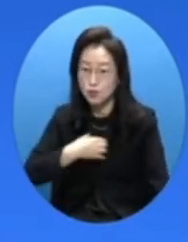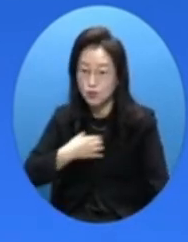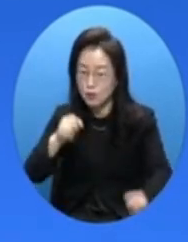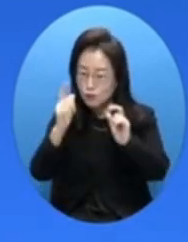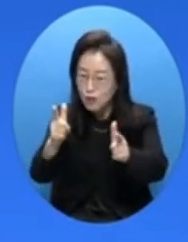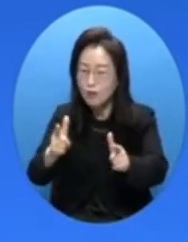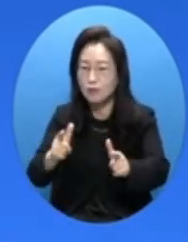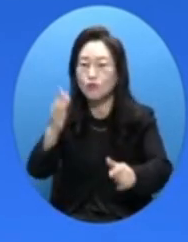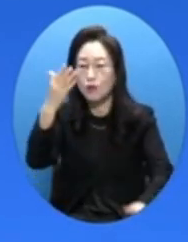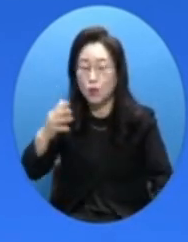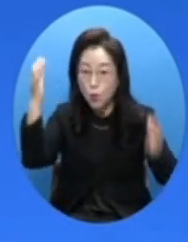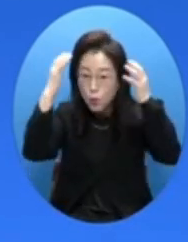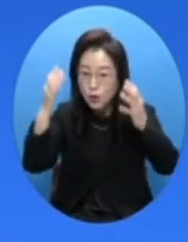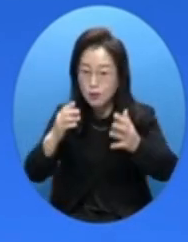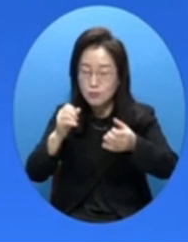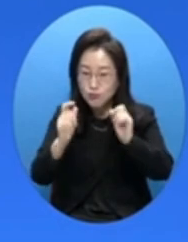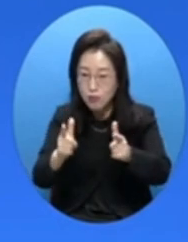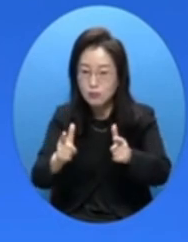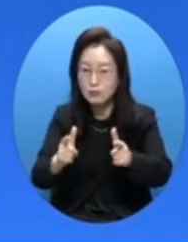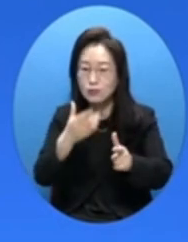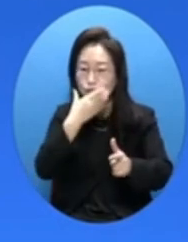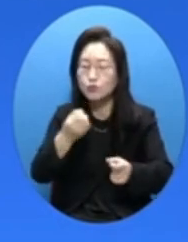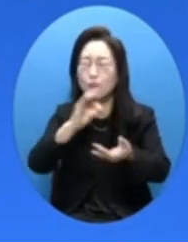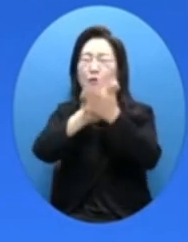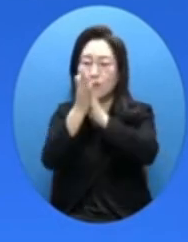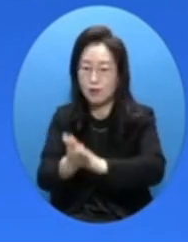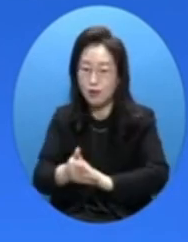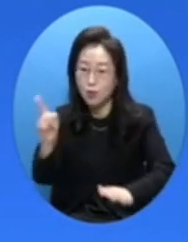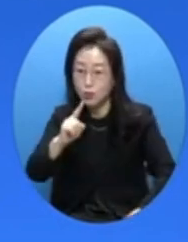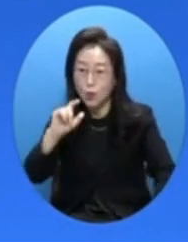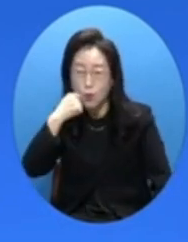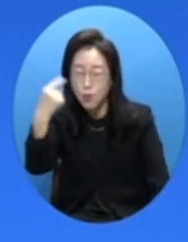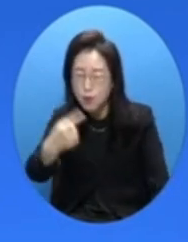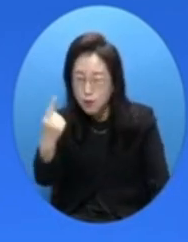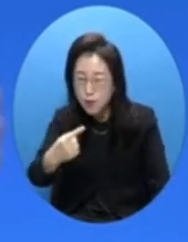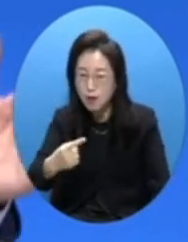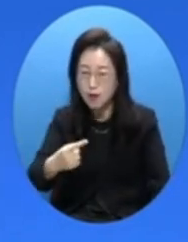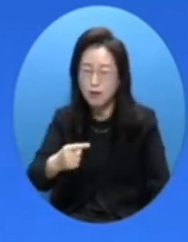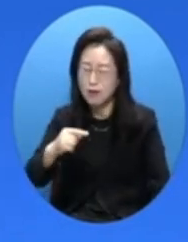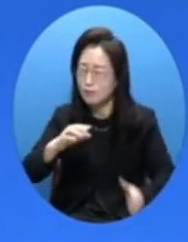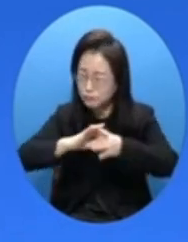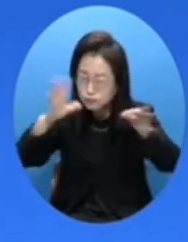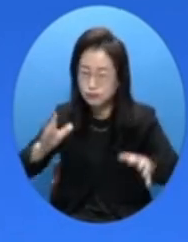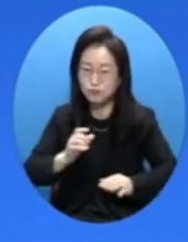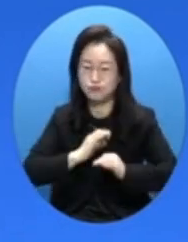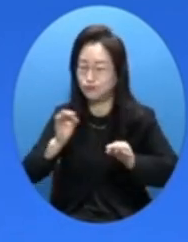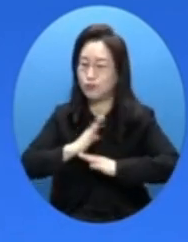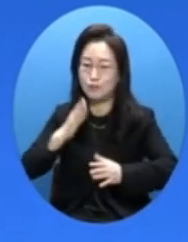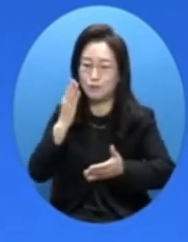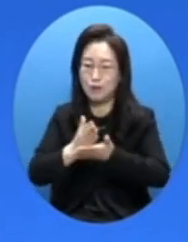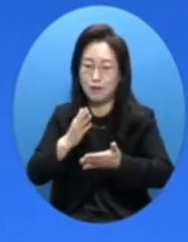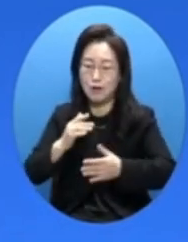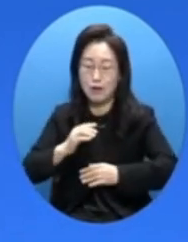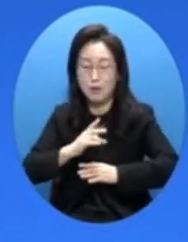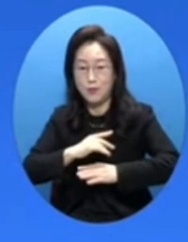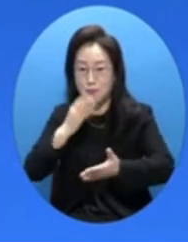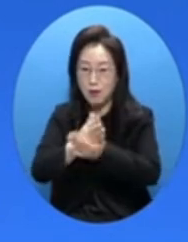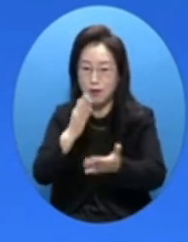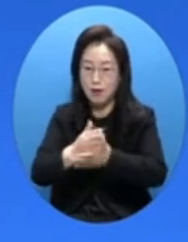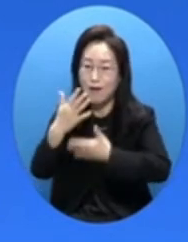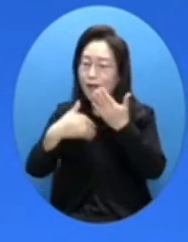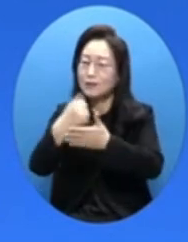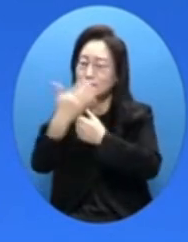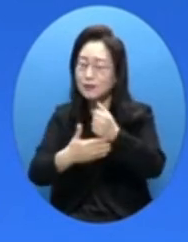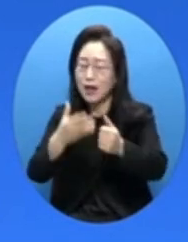고난이 축복인 것입니다. 우리가 어떤 문제가 어려움이 다가와도 두려워하지 말고 놀라지 말고 믿음으로 나갈 때 하나님의 은혜를 베풀어 주시는 것입니다.